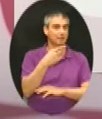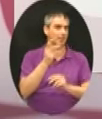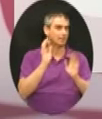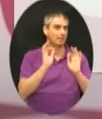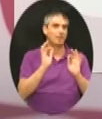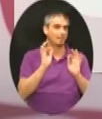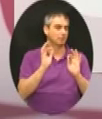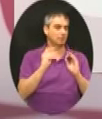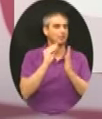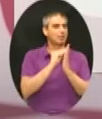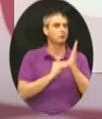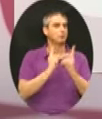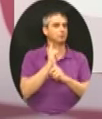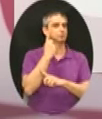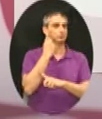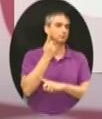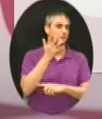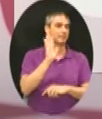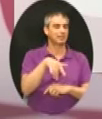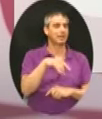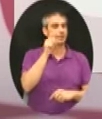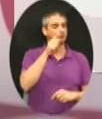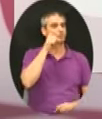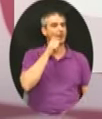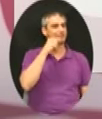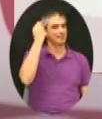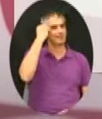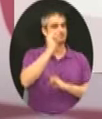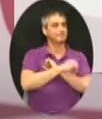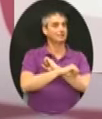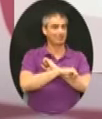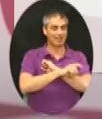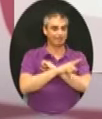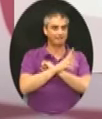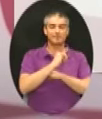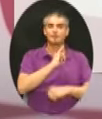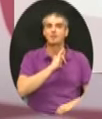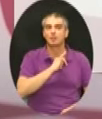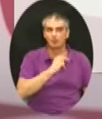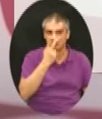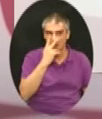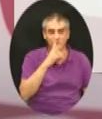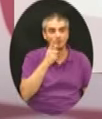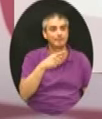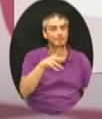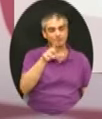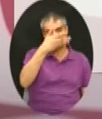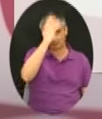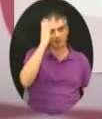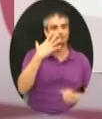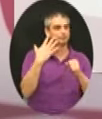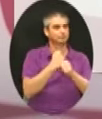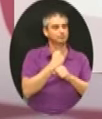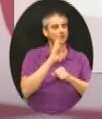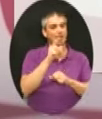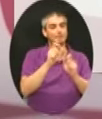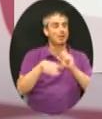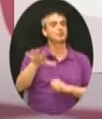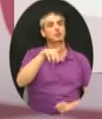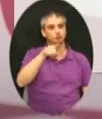עם נתונים יחסית גבוהים של גם הלבנים המשכילים. ומעניין יהיה לראות אם טראמפ יצליח גם את